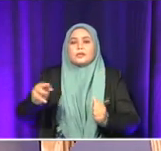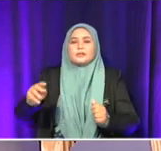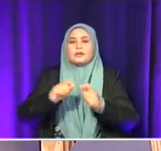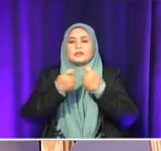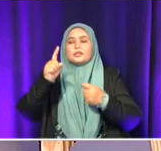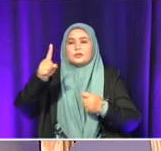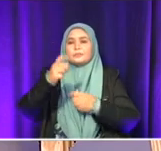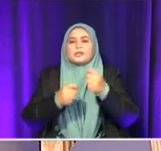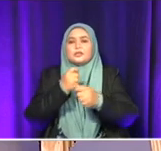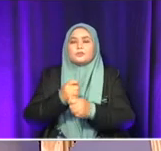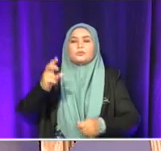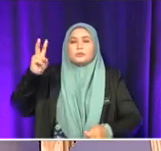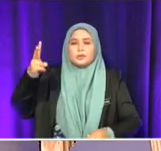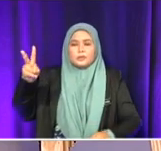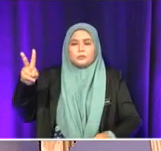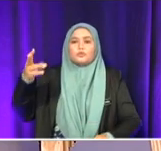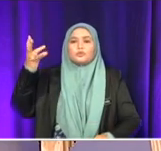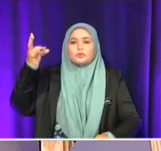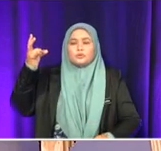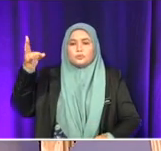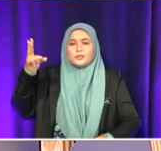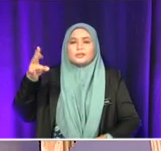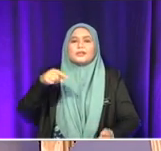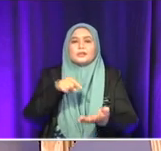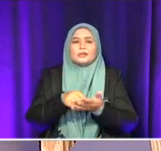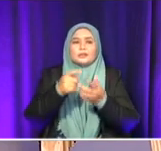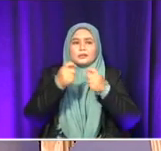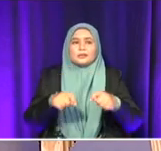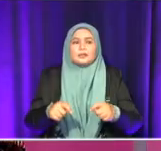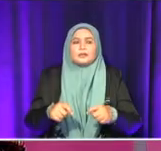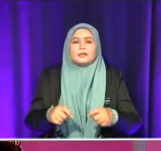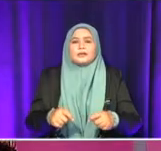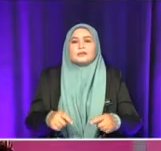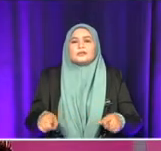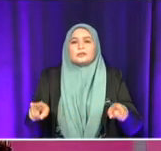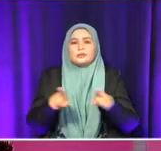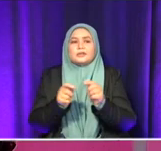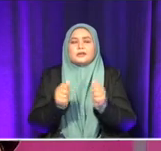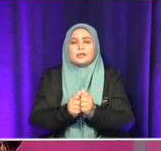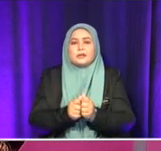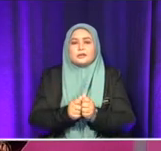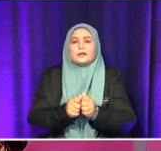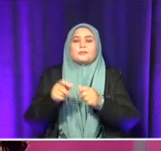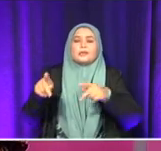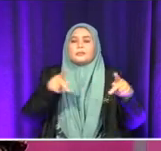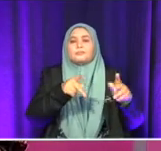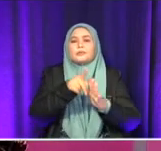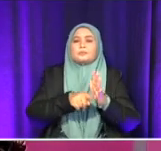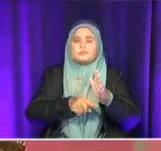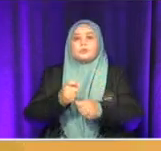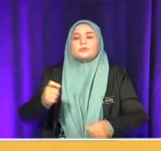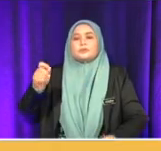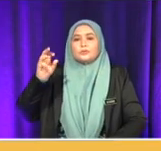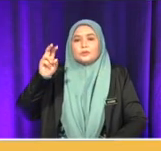satu pada tahun 2017 dan ini telah selaras dengan pelan pembangunan pendidikan Malaysia